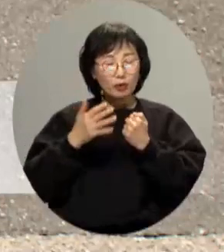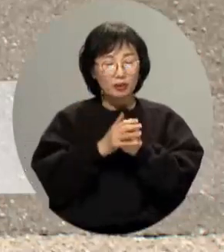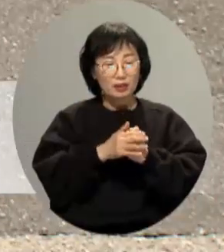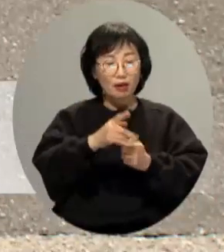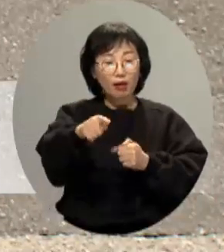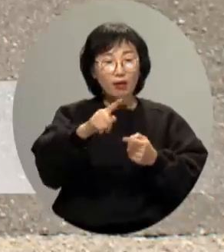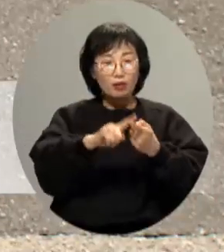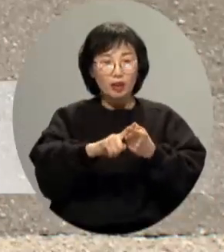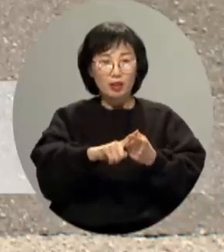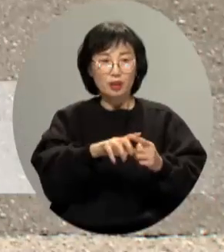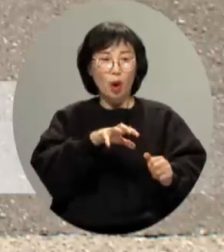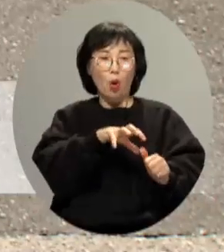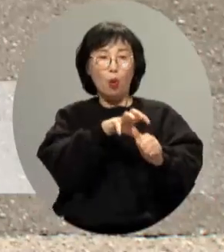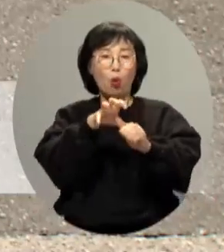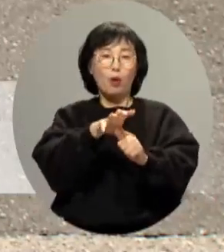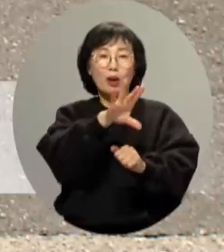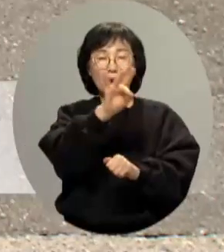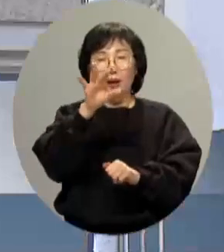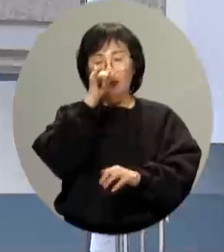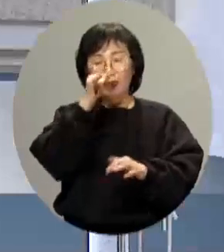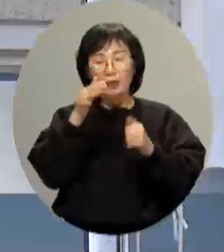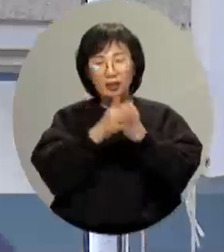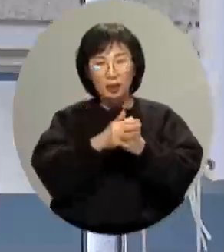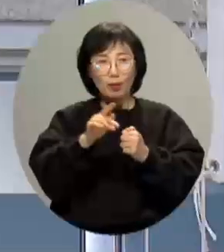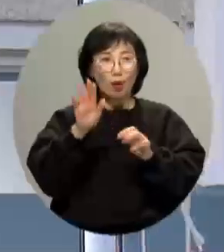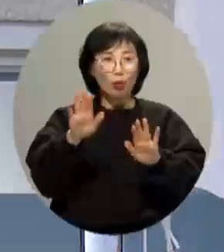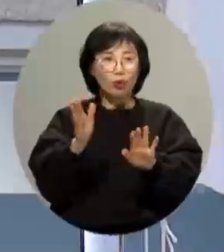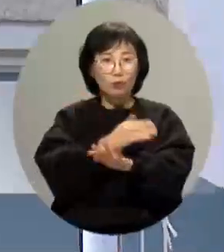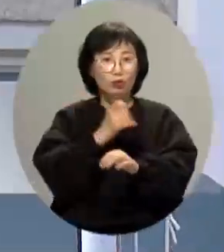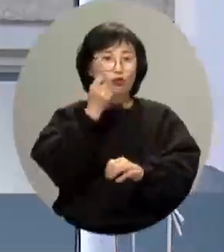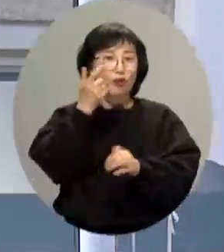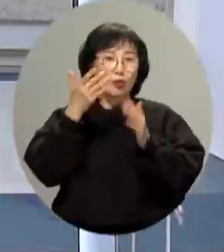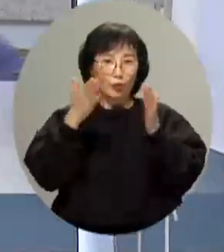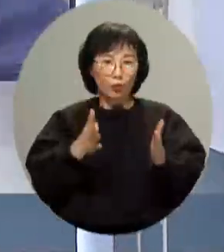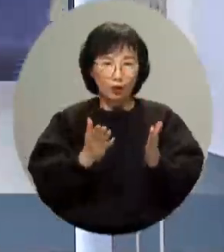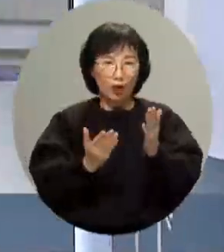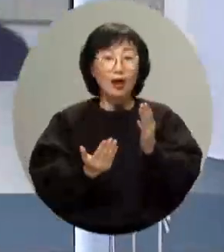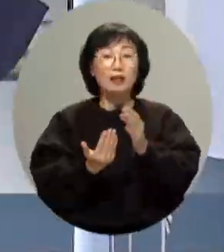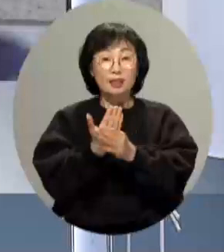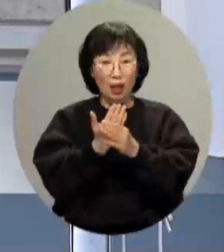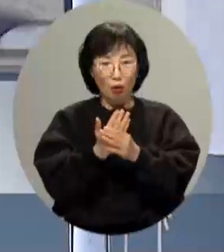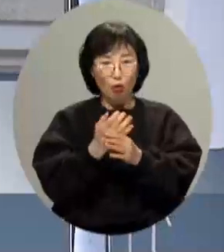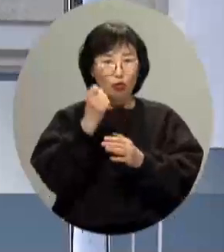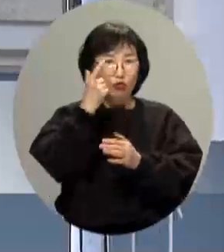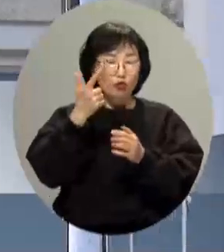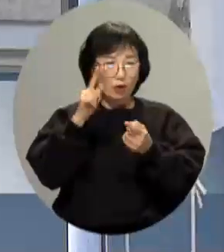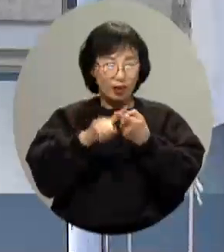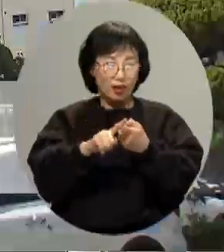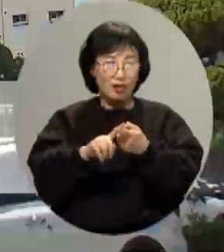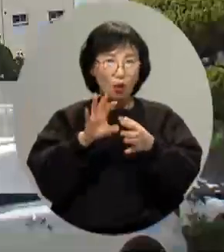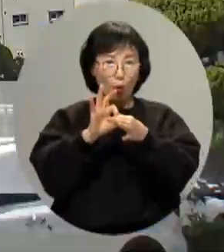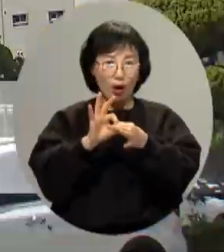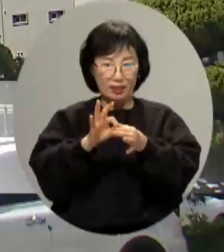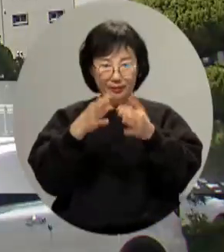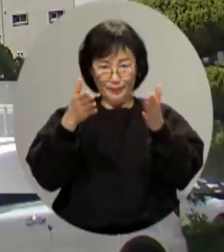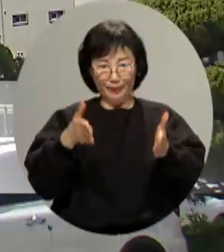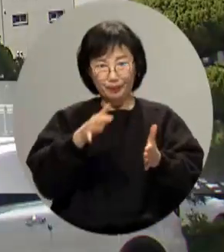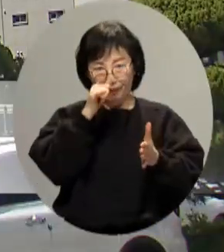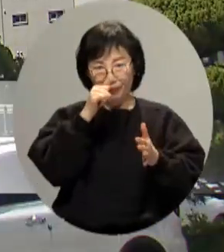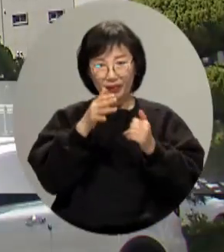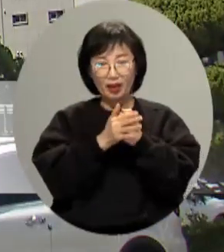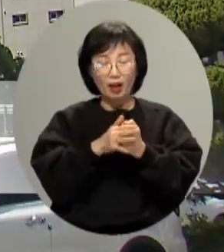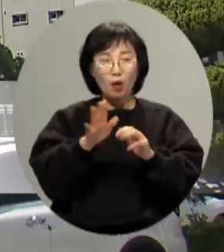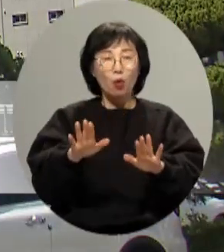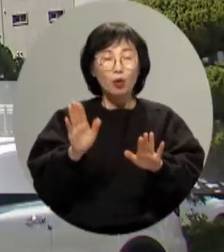갯바위에 고립되는 사고도 우려된다며 오늘부터 6개월간 연안사고 위험예보 관심 단계를 발령했습니다. 해경은